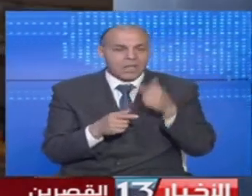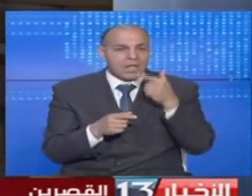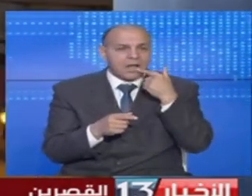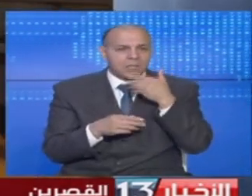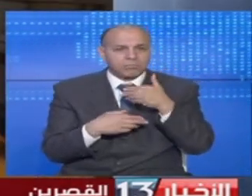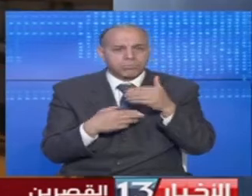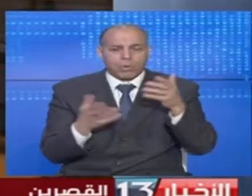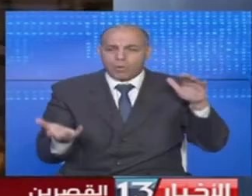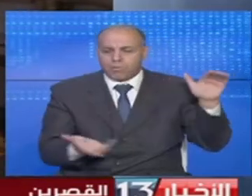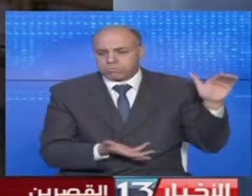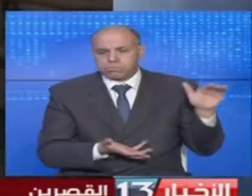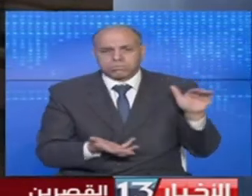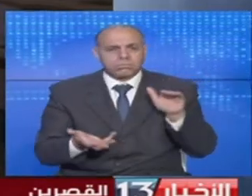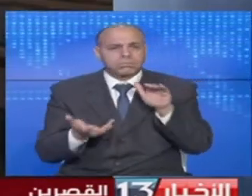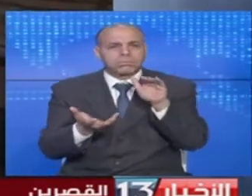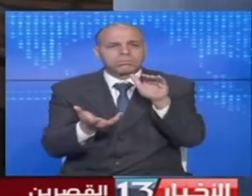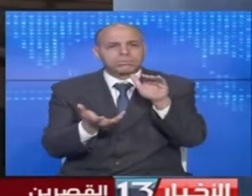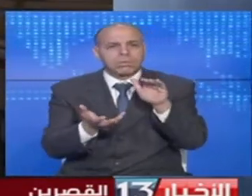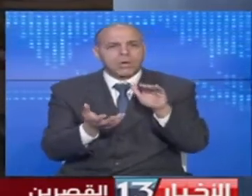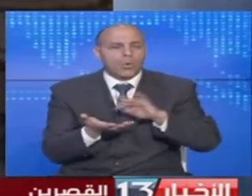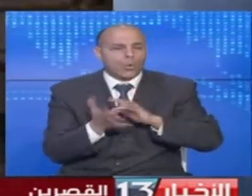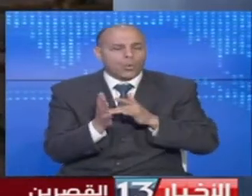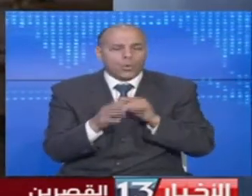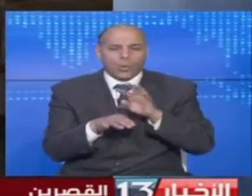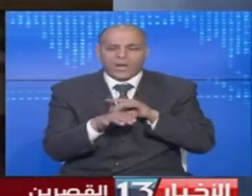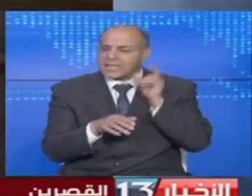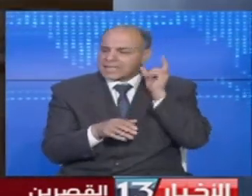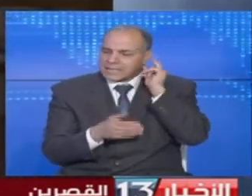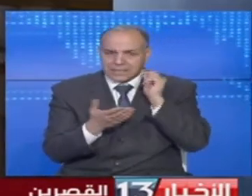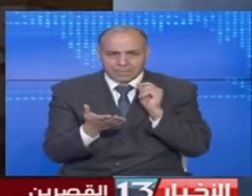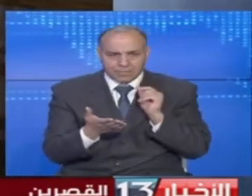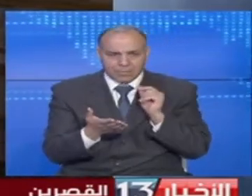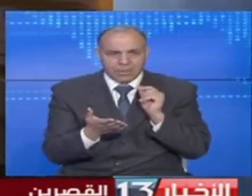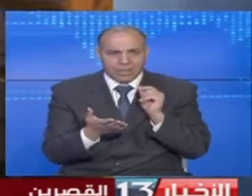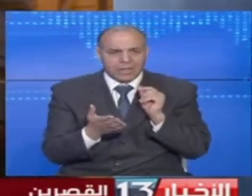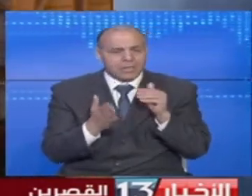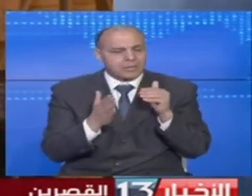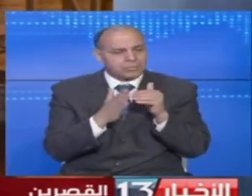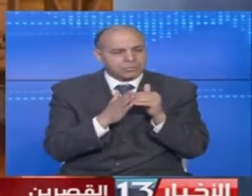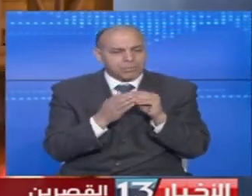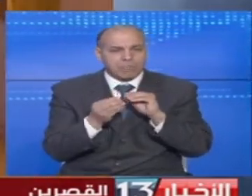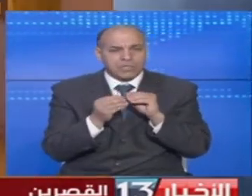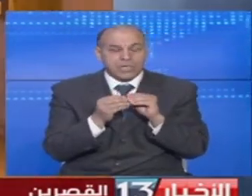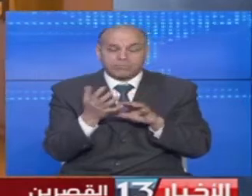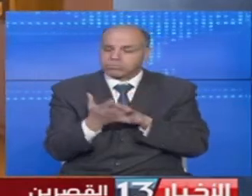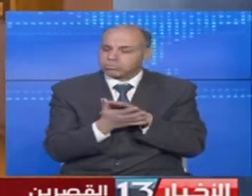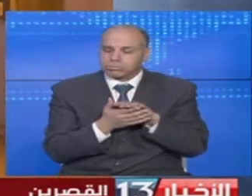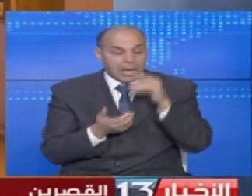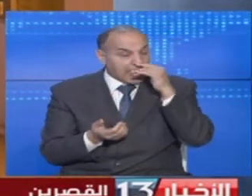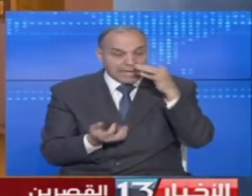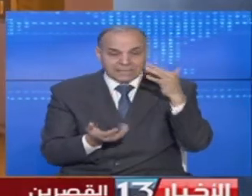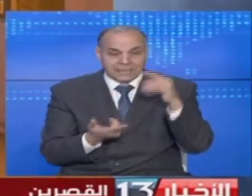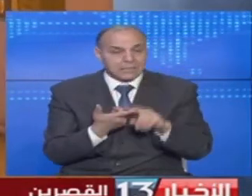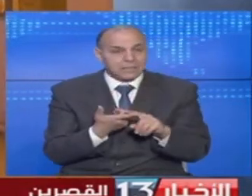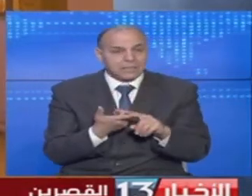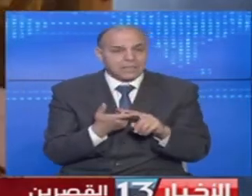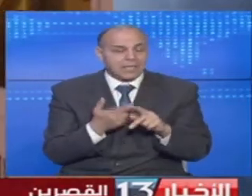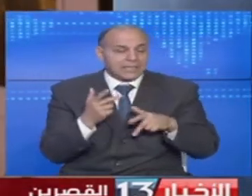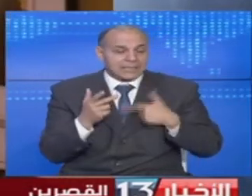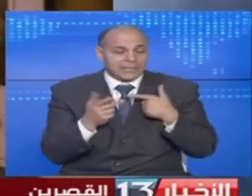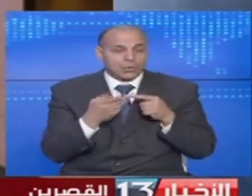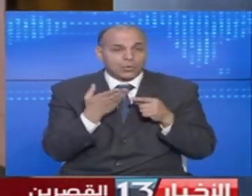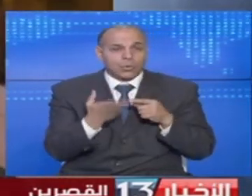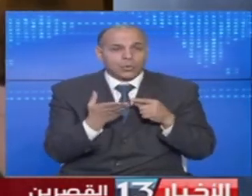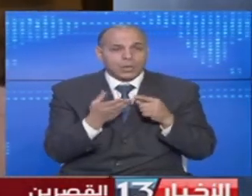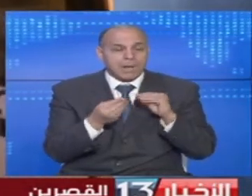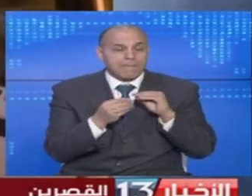توزيع الكميات الموردة على كامل ولاية القصرين للحد من وطأة أزمة الغاز التي تعيش على